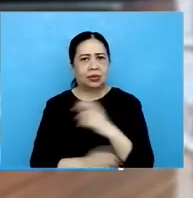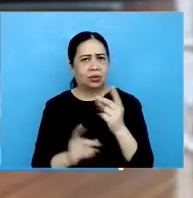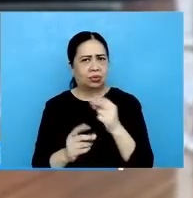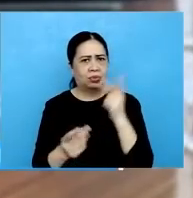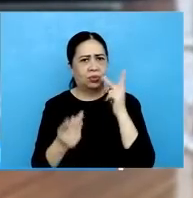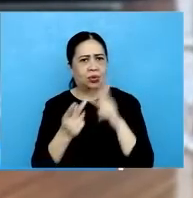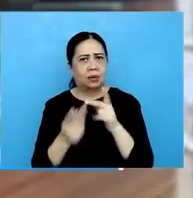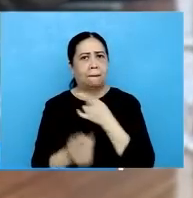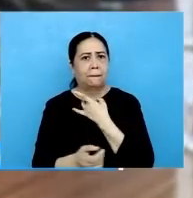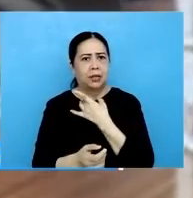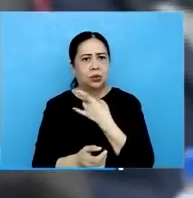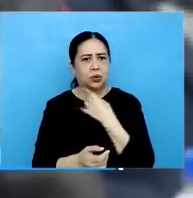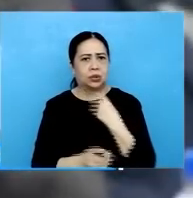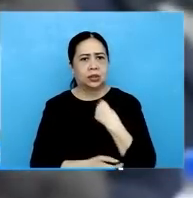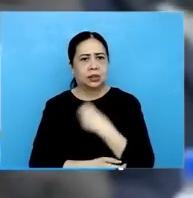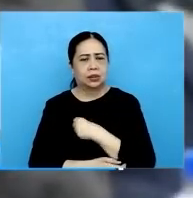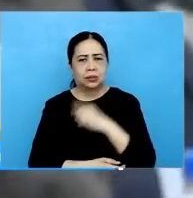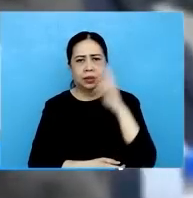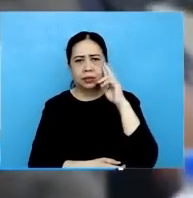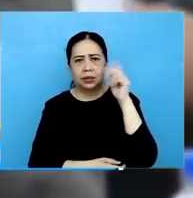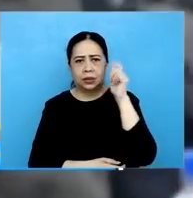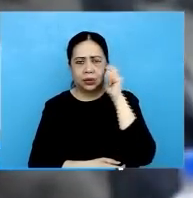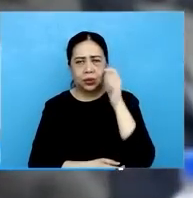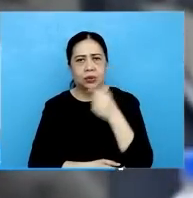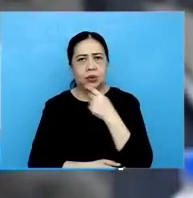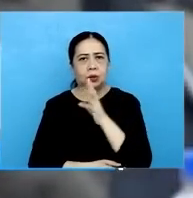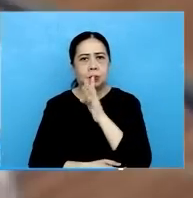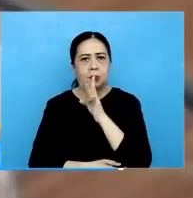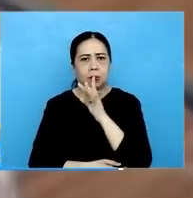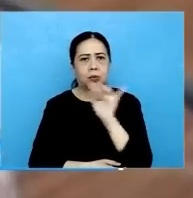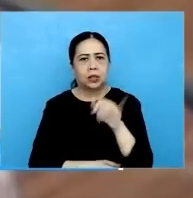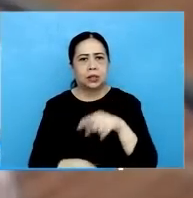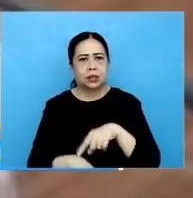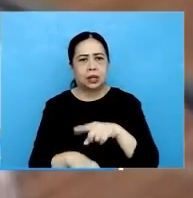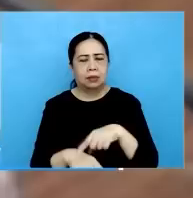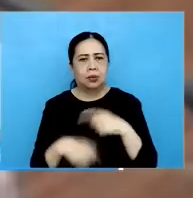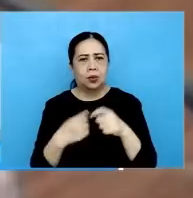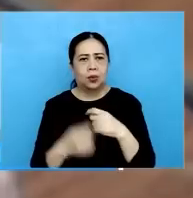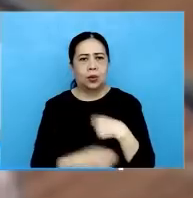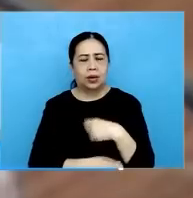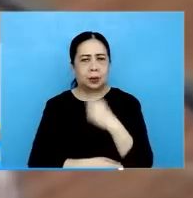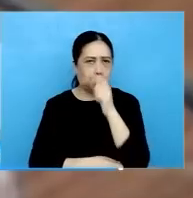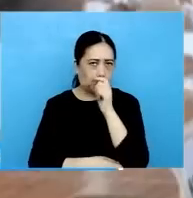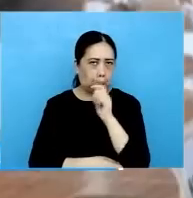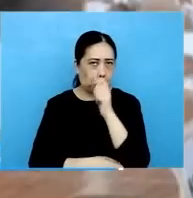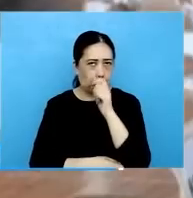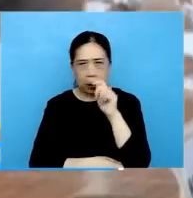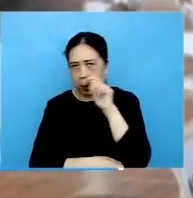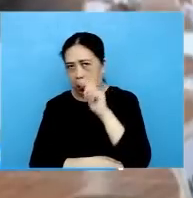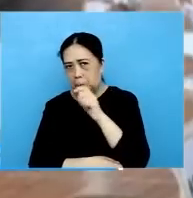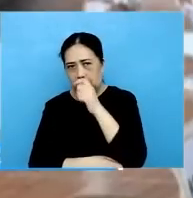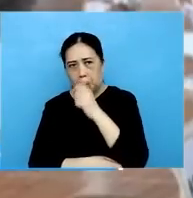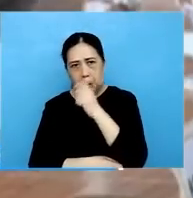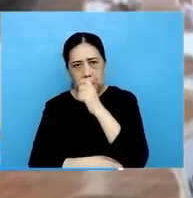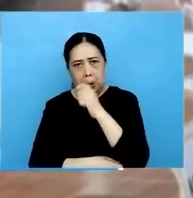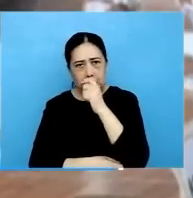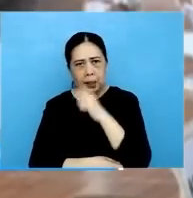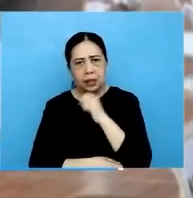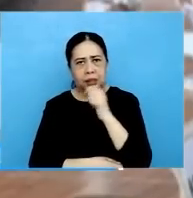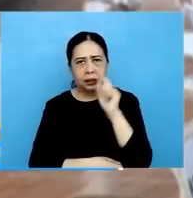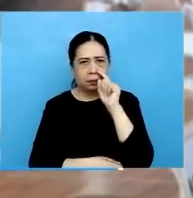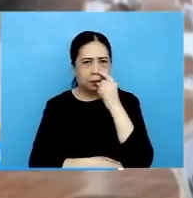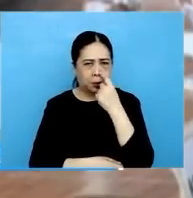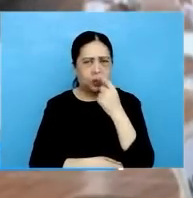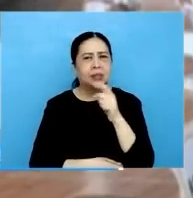na bastusin si Senator Raffy Tulfo na nagsasalita noon habang nagsusuklay siya ng bigote. Hindi rin daw siya naiinip.